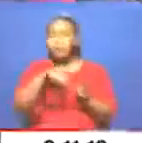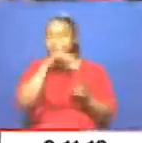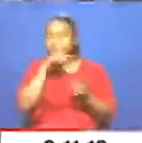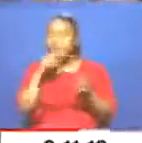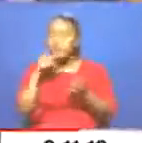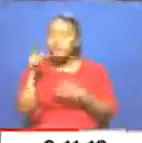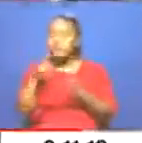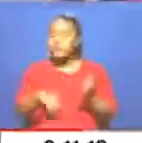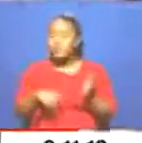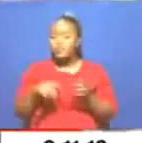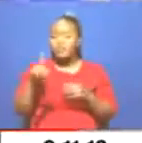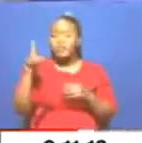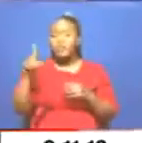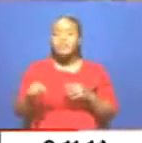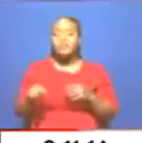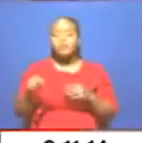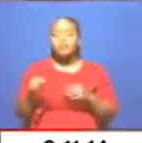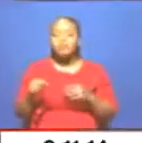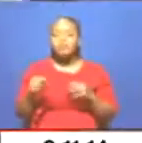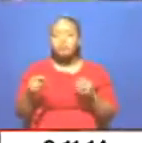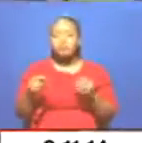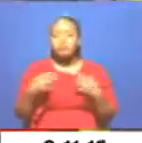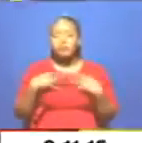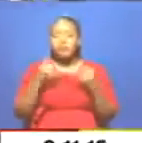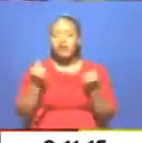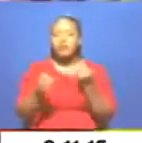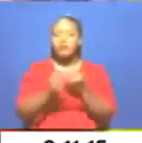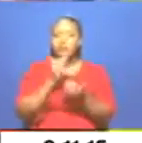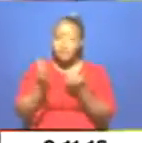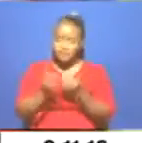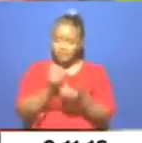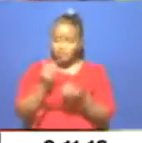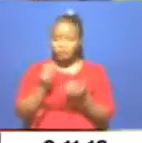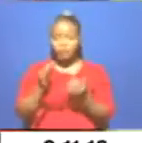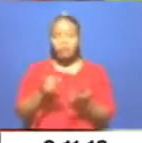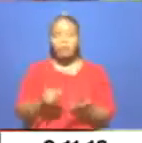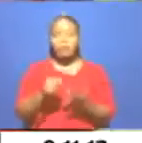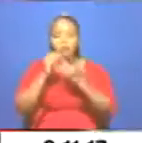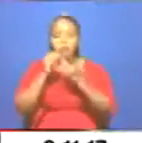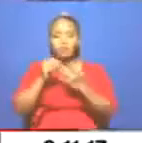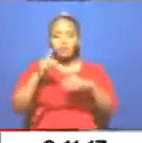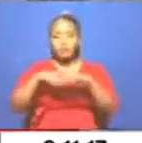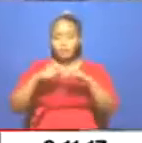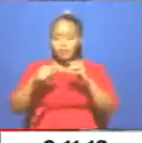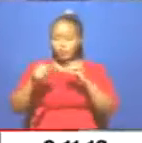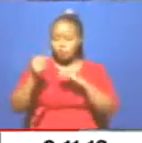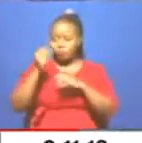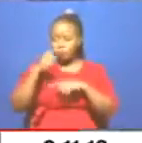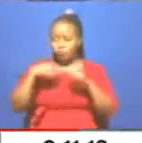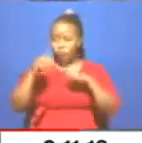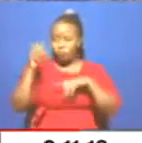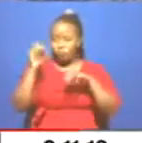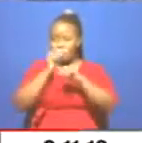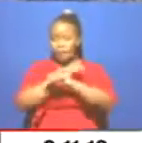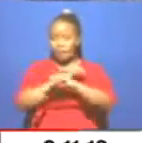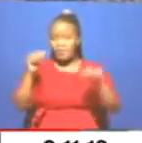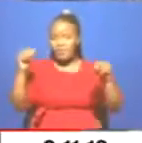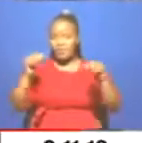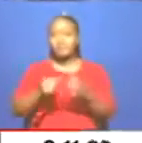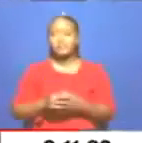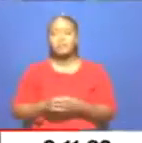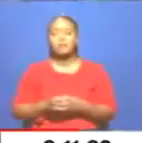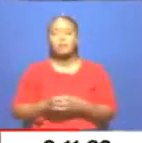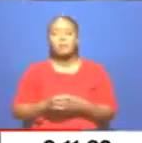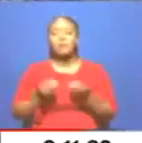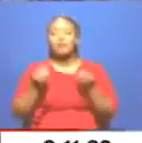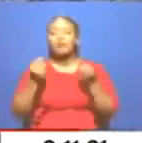the vulnerable through Baba Care will be his priority once he occupies the top seat in the land. Suluhisho ni Baba